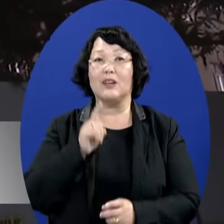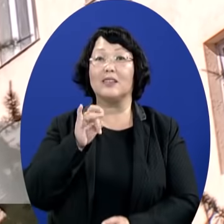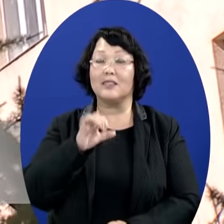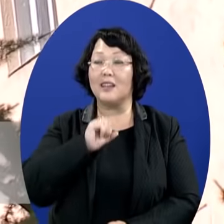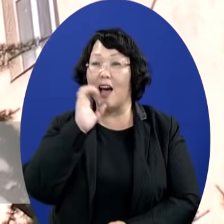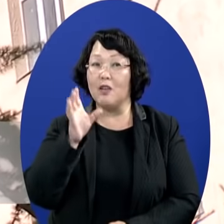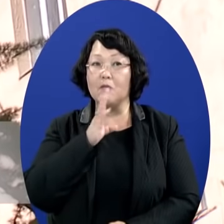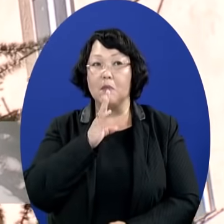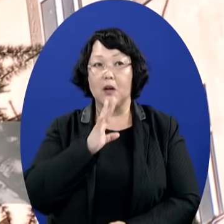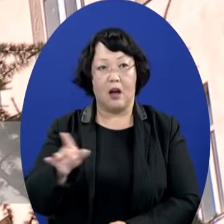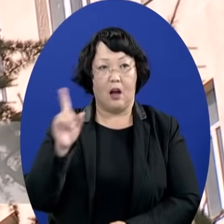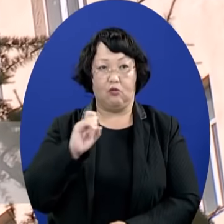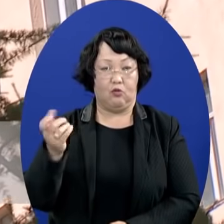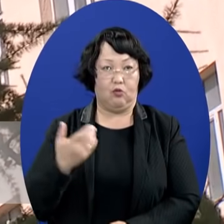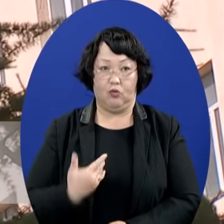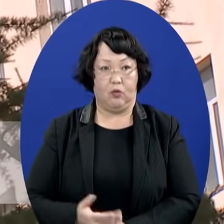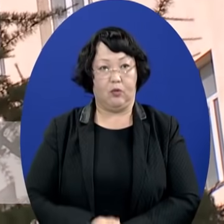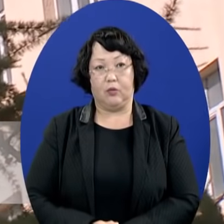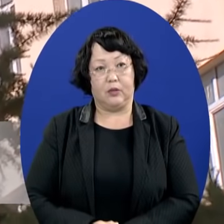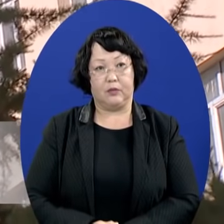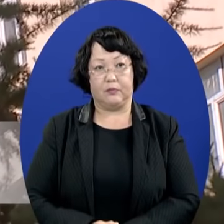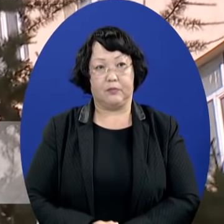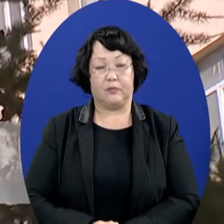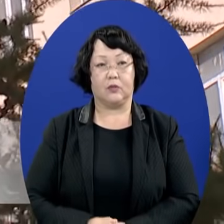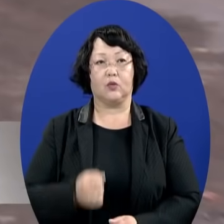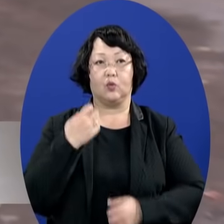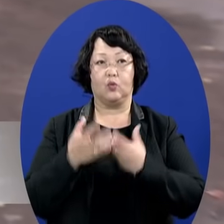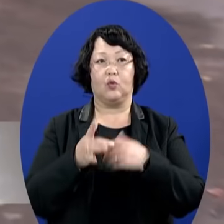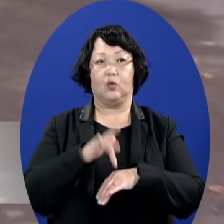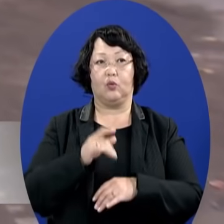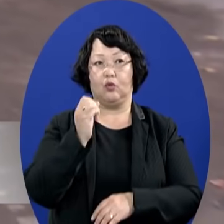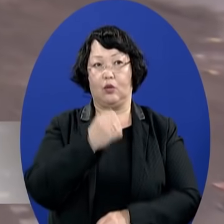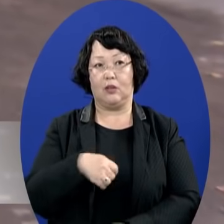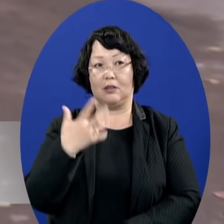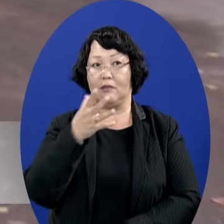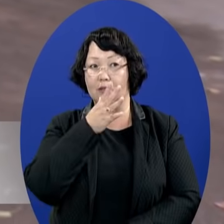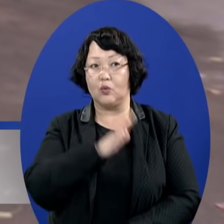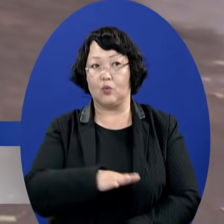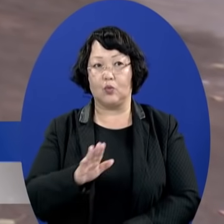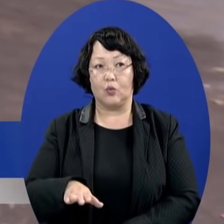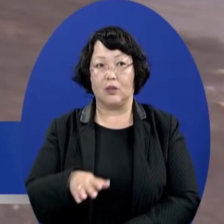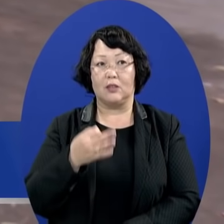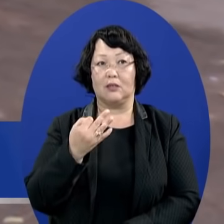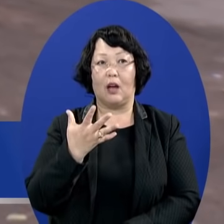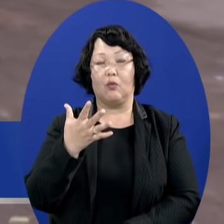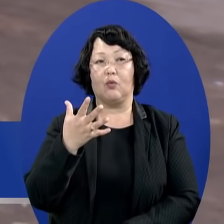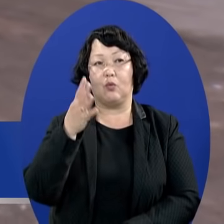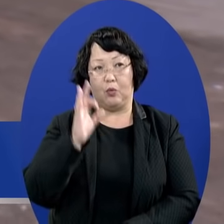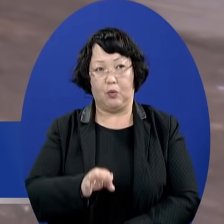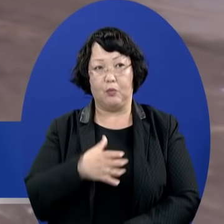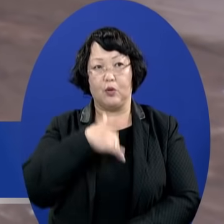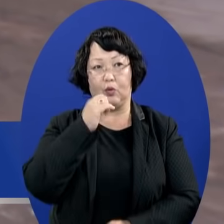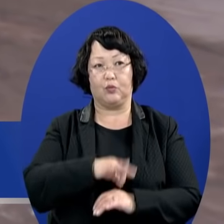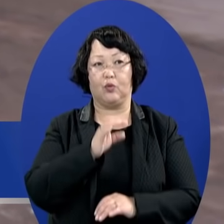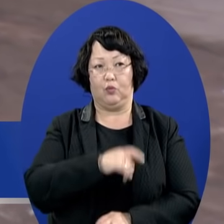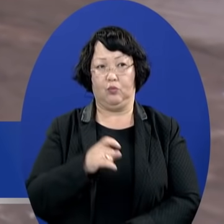боловч тоомтой хариу бидэнд өгсөнгөө. Төлөхийн төвд 0-5 настай хүүхдүүд ихэвчлэн 85% нэдэг нөвчтнүүд ээ.